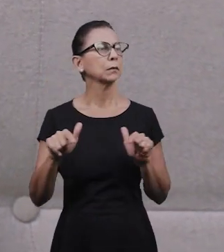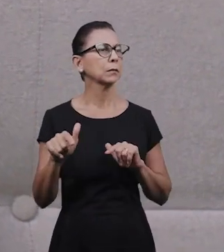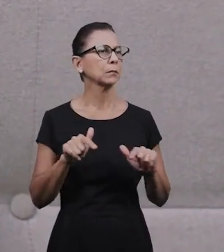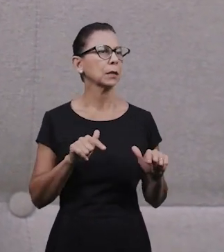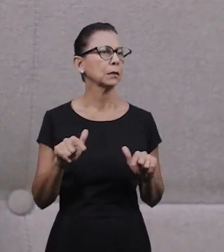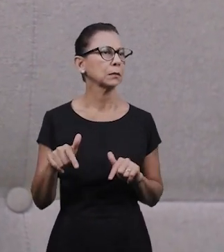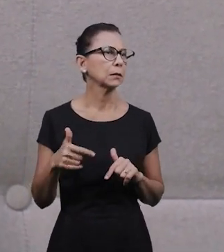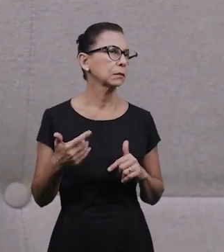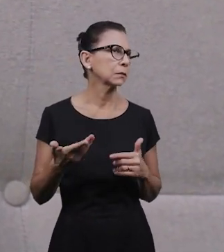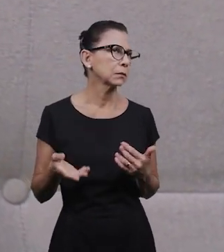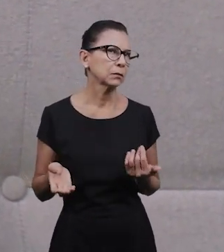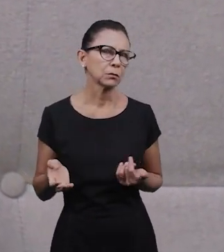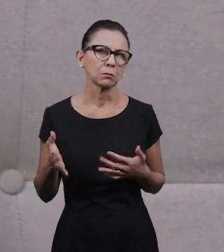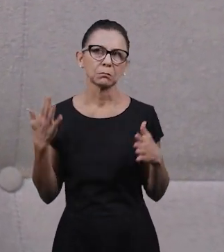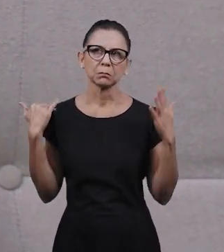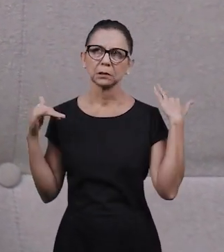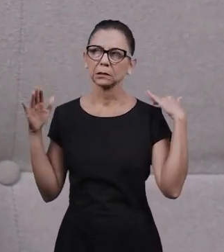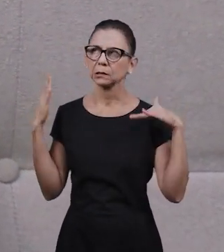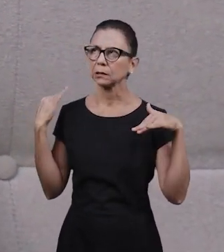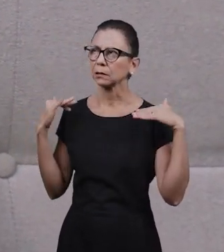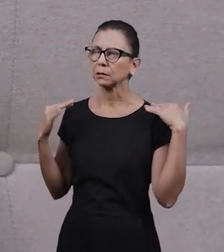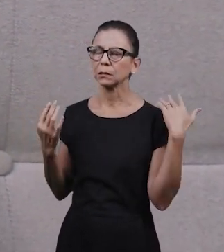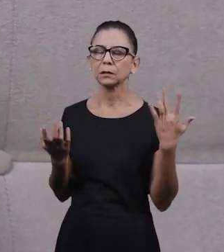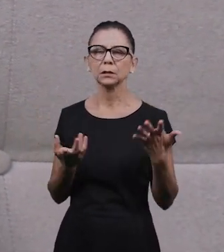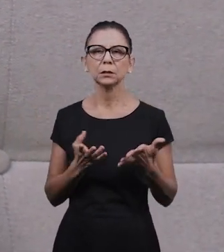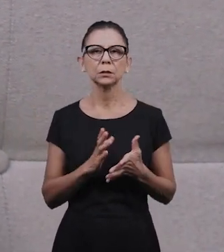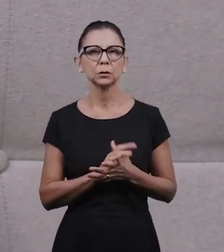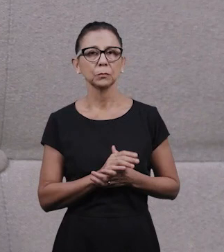que le Seigneur vienne.